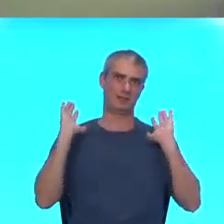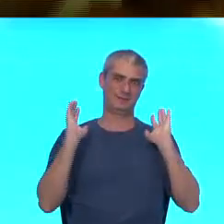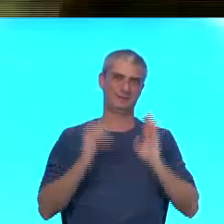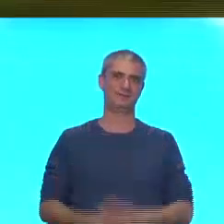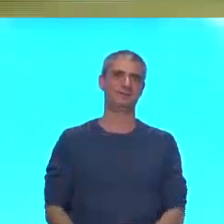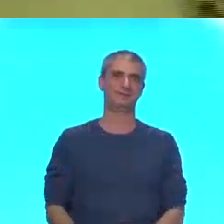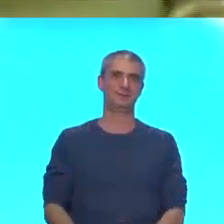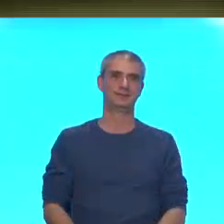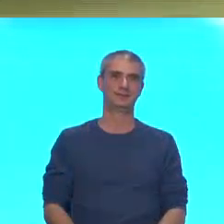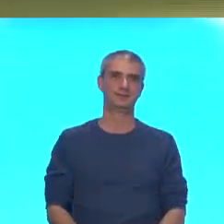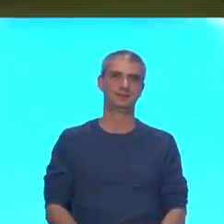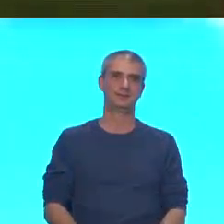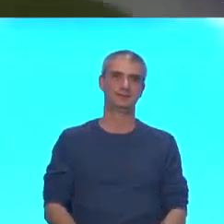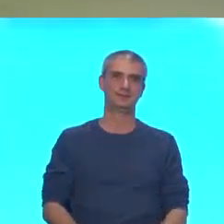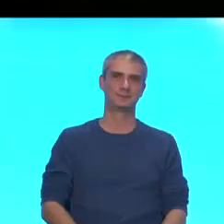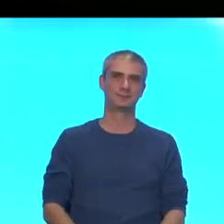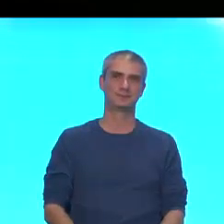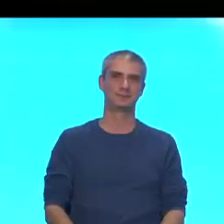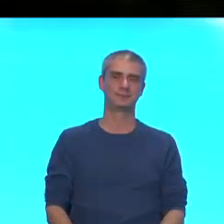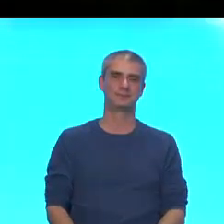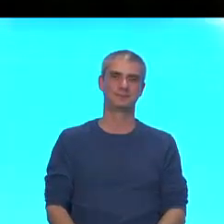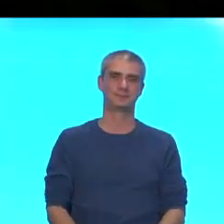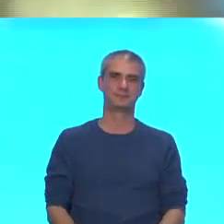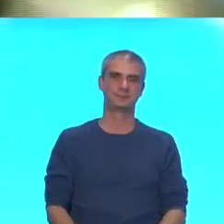כבר לא... יש אחרים שקונים? יש. אנחנו לא רוצים שהם יפסיקו גם לקנות.